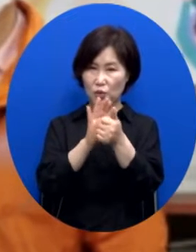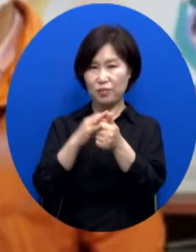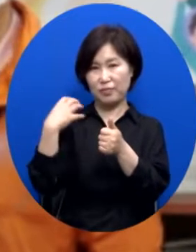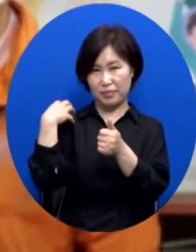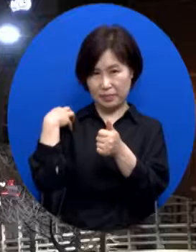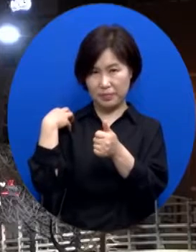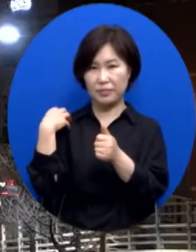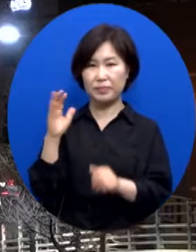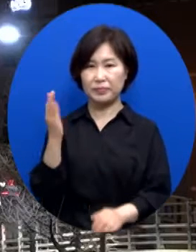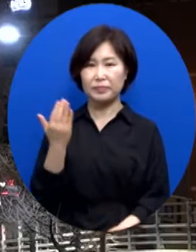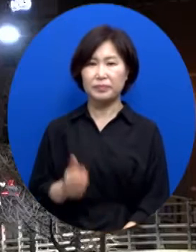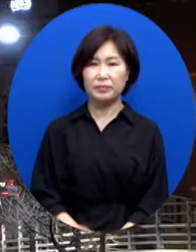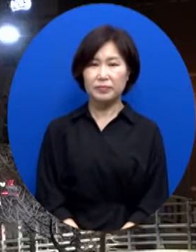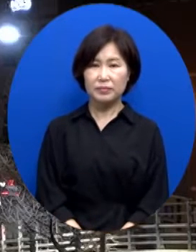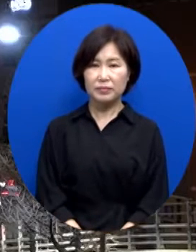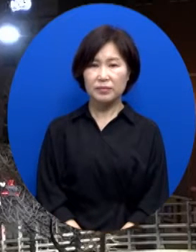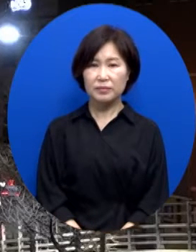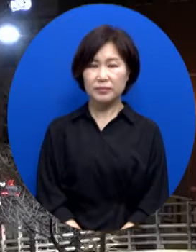예정입니다.